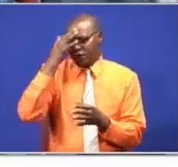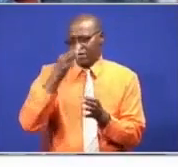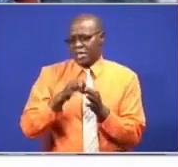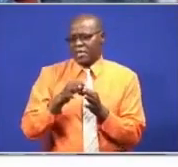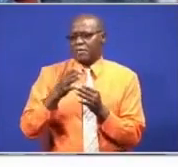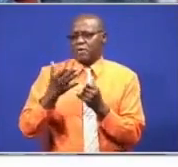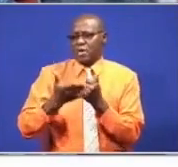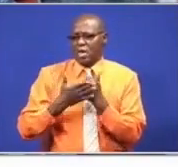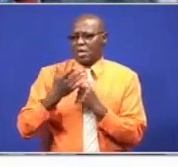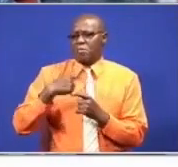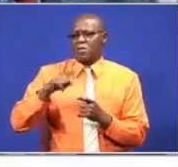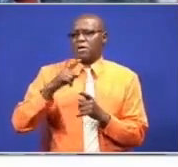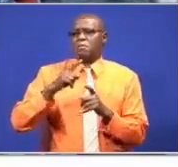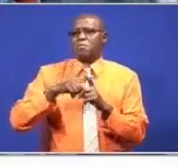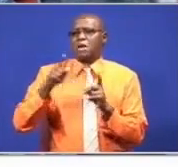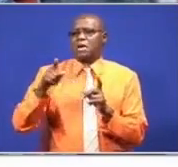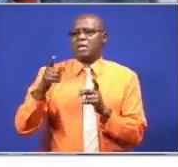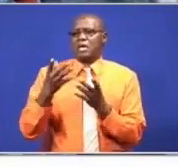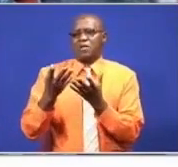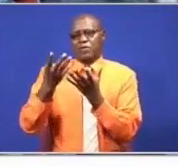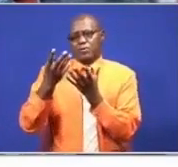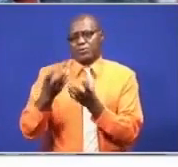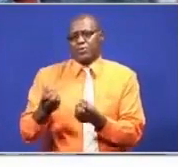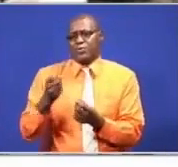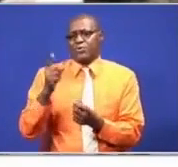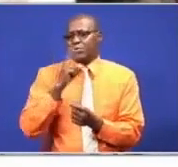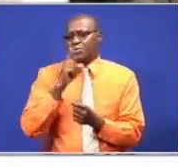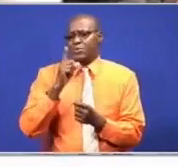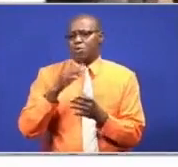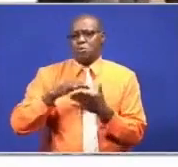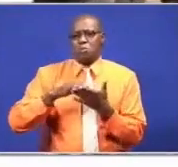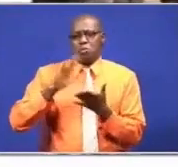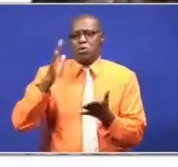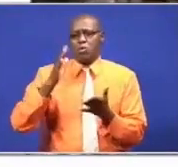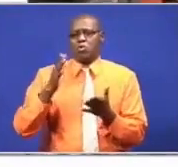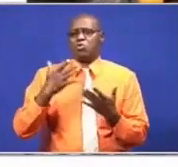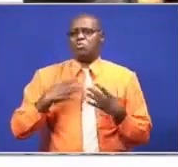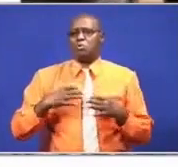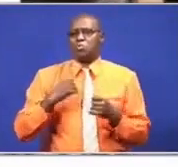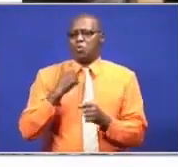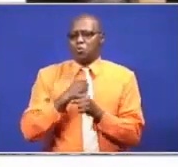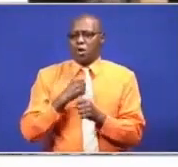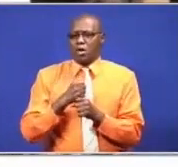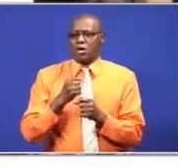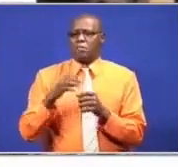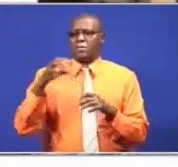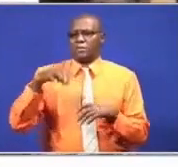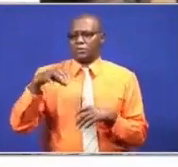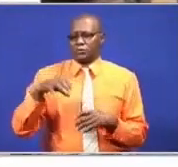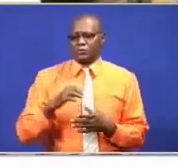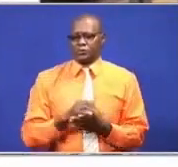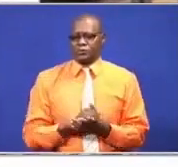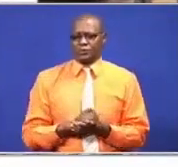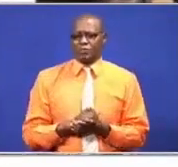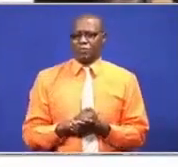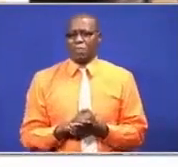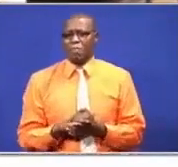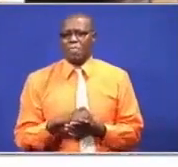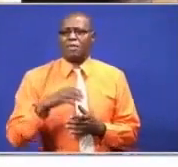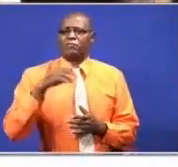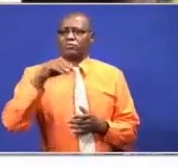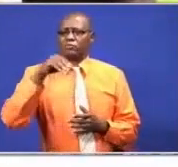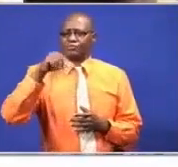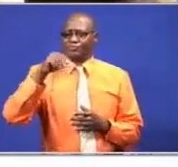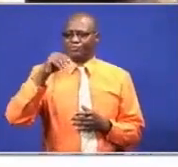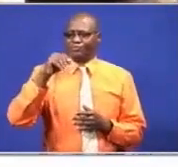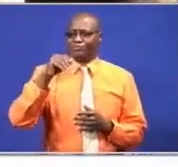ingetusaidia lakini sasa ndio imetunyanyasa asua sisi watu wa barabara. Biashara imekuwa ngumu, tena bei ya unga imekuwa mbaya.